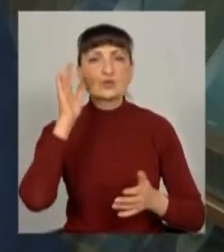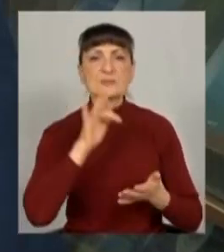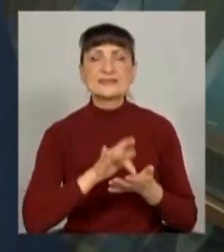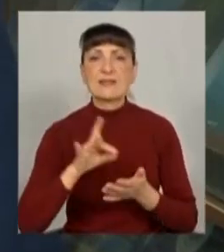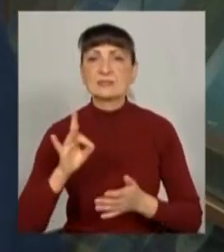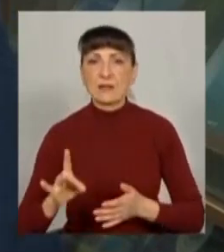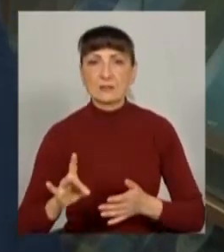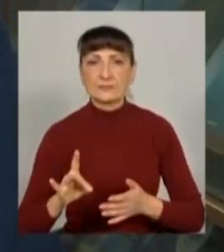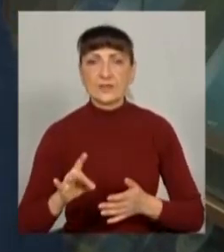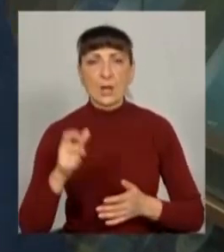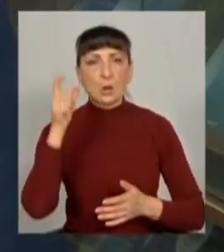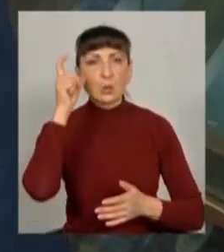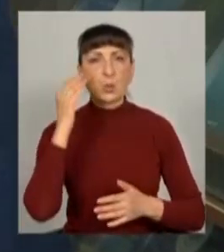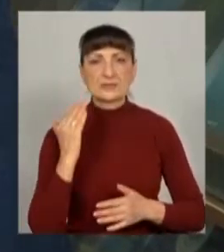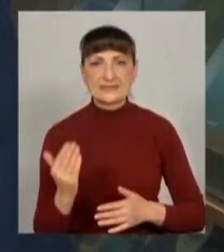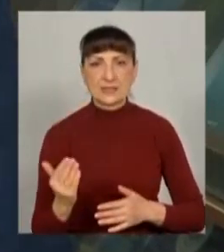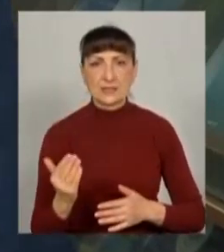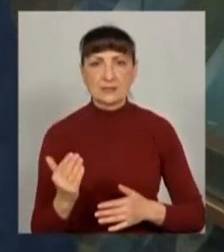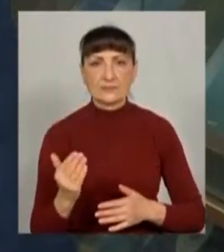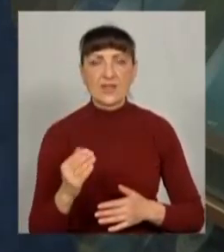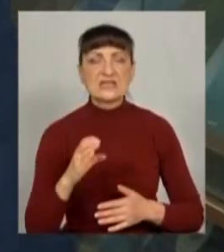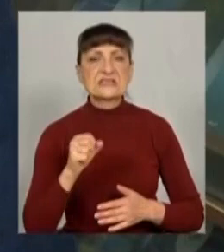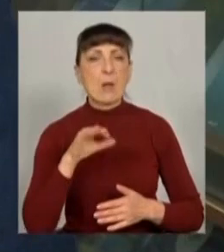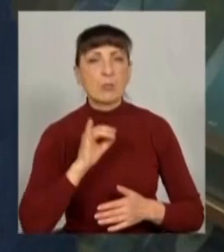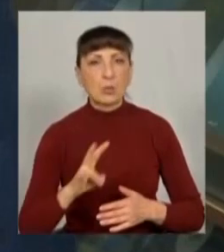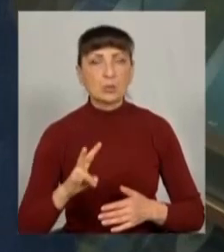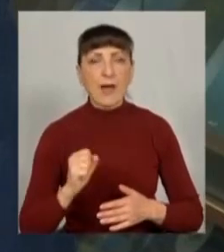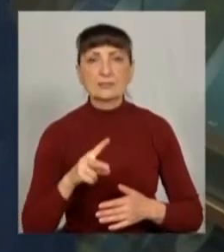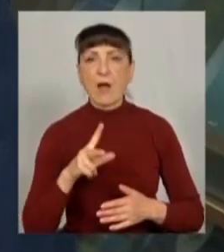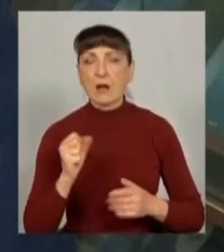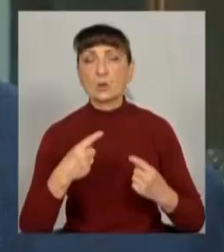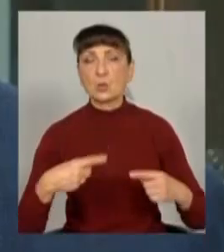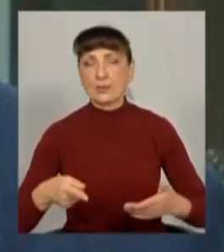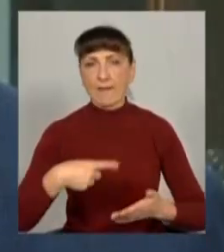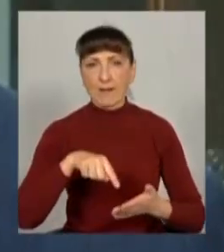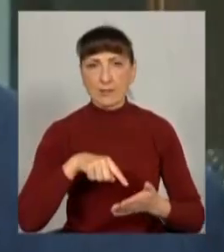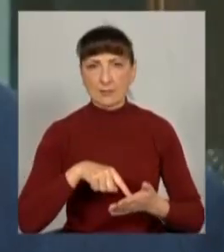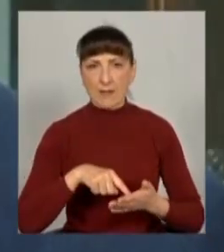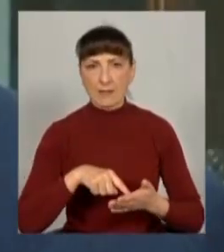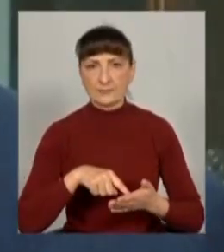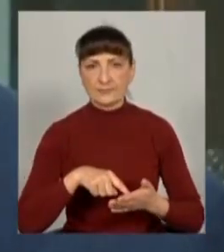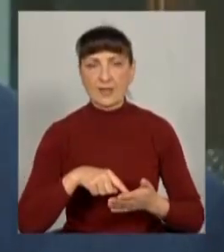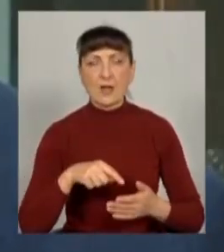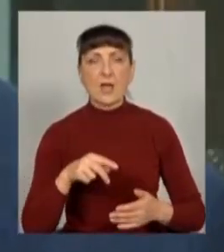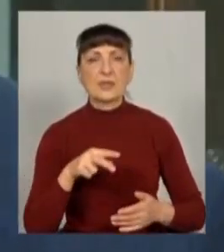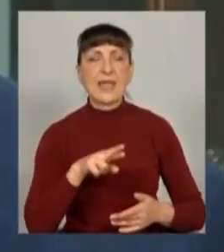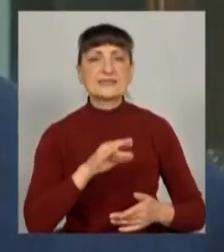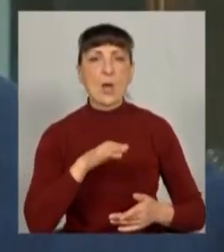центрами Турции. Там в Стамбуле, в Анкаре и в других городах, Хожа Ахмет Яссауи,